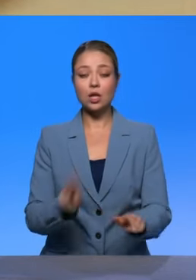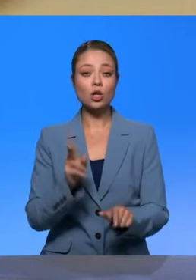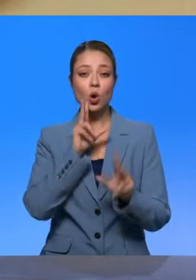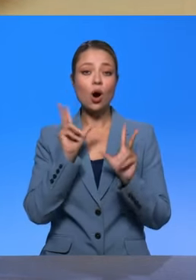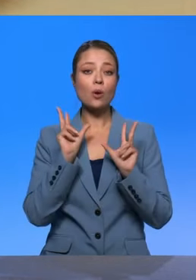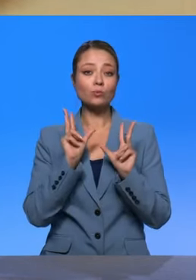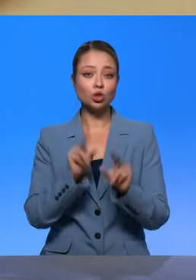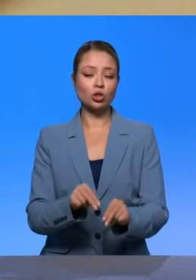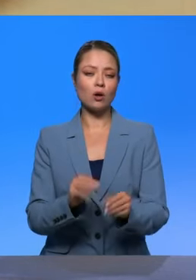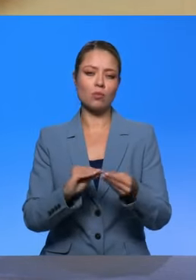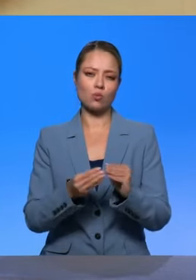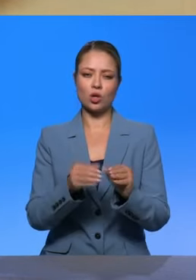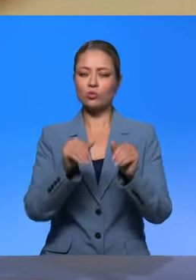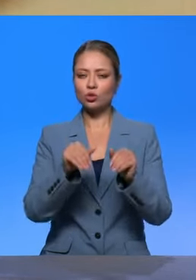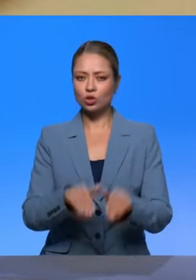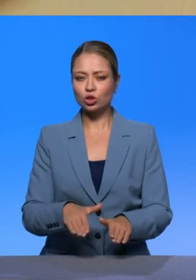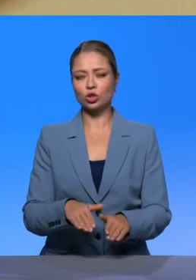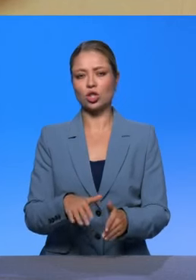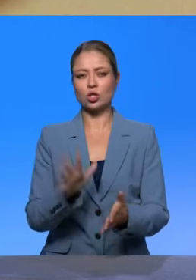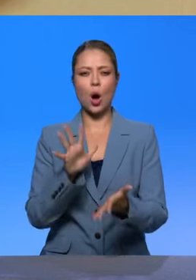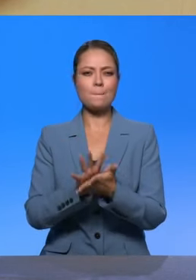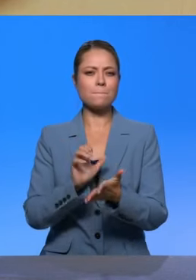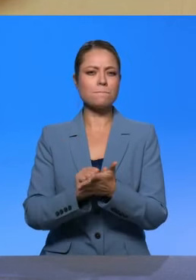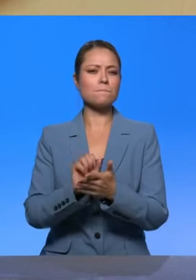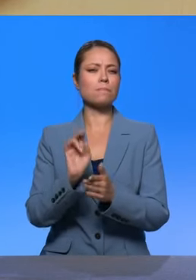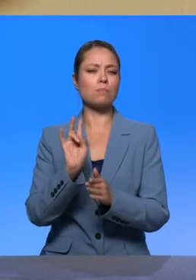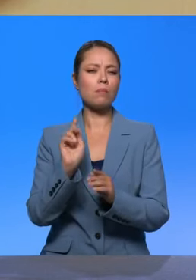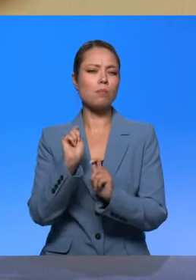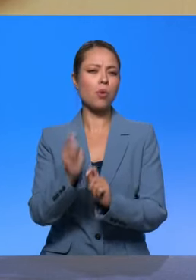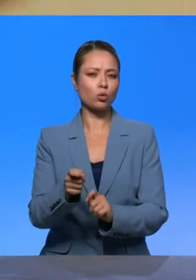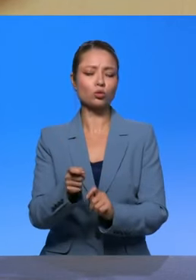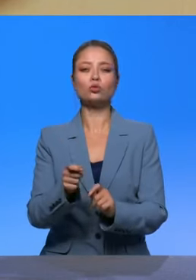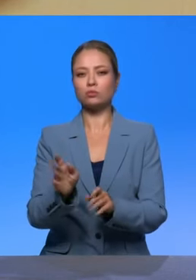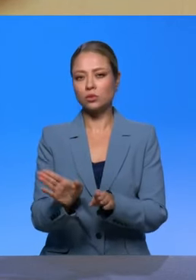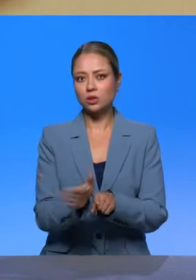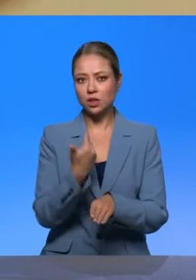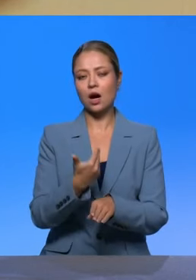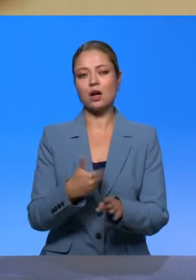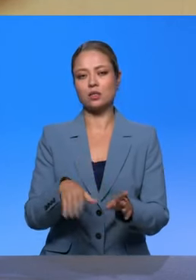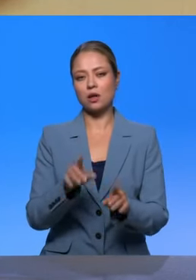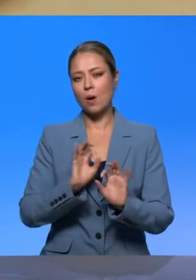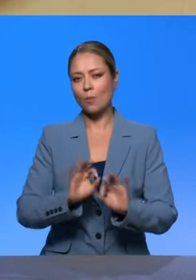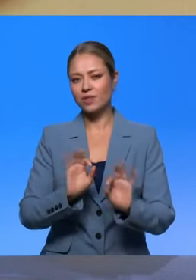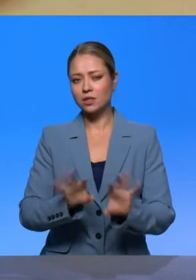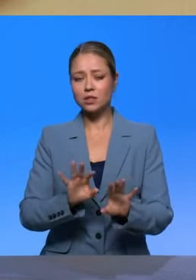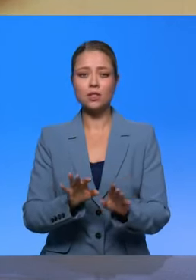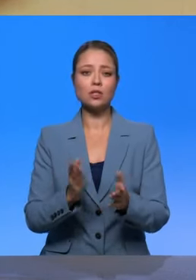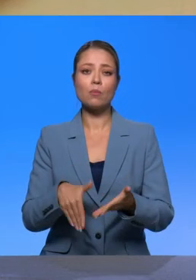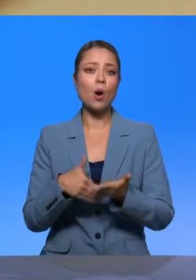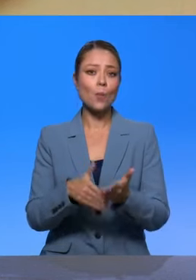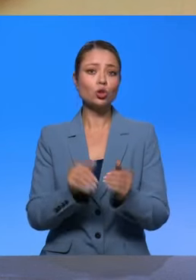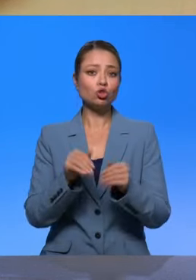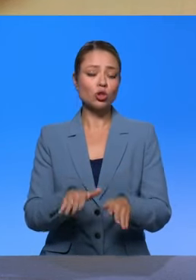решить проблему, снять порчу, пролить свет на ситуацию или как-то там еще посодействовать в решении их проблем,